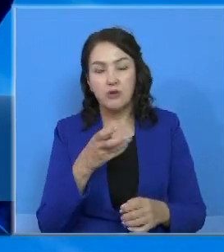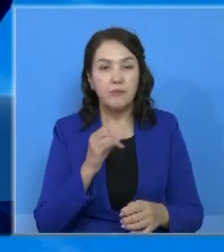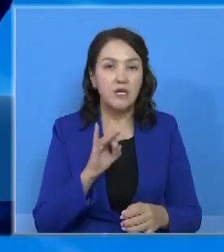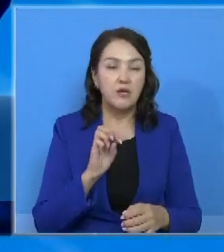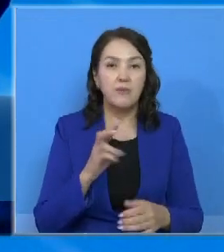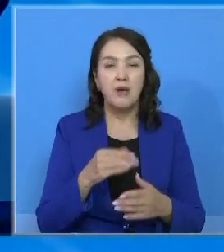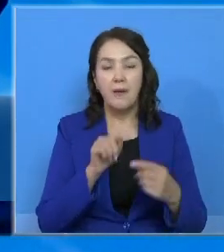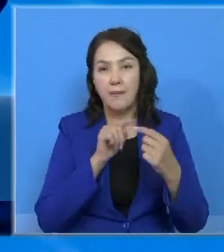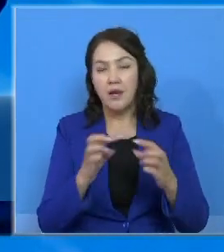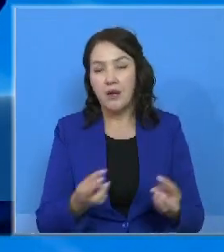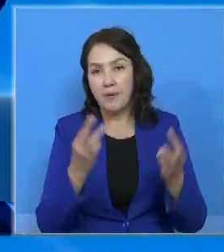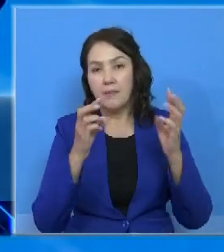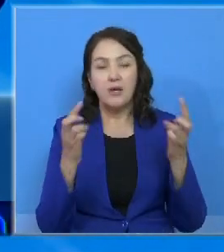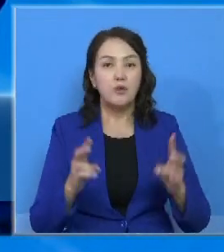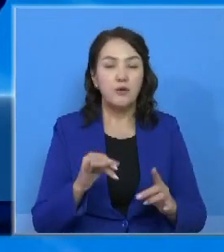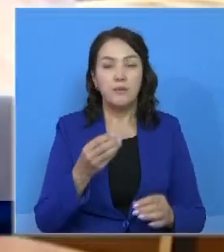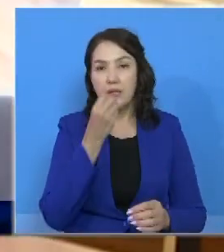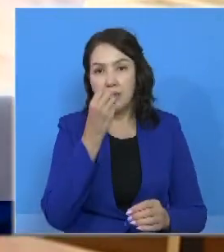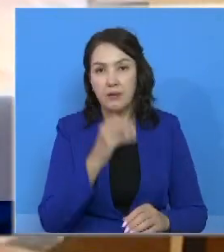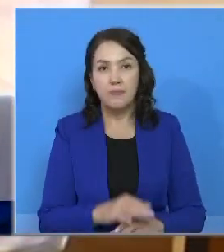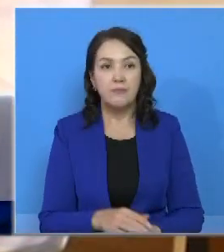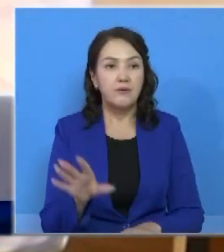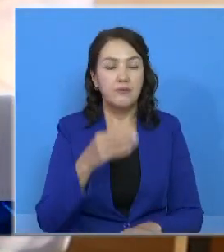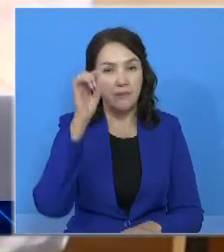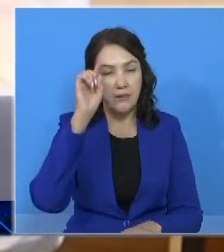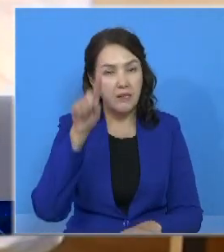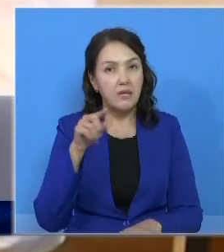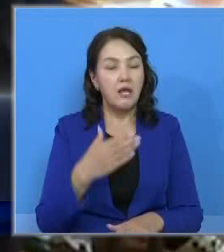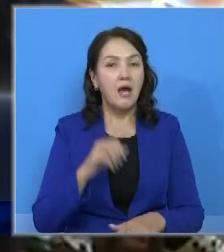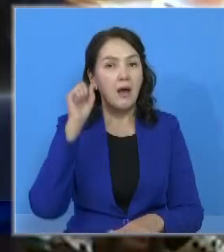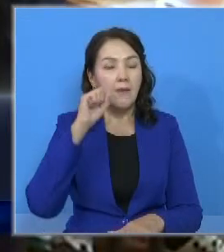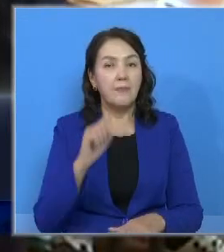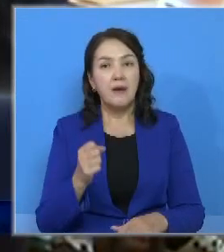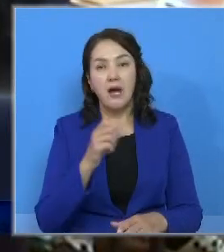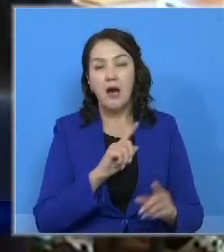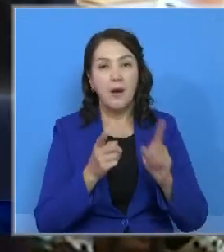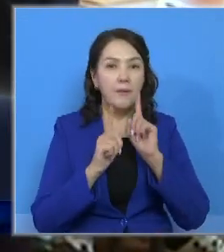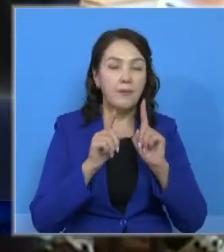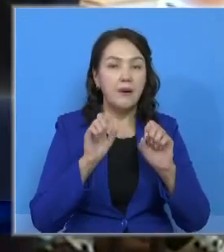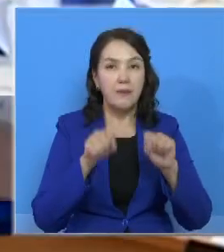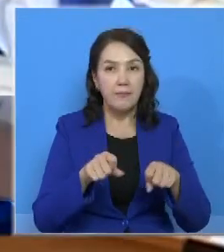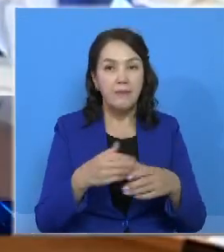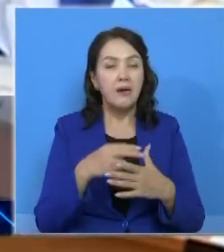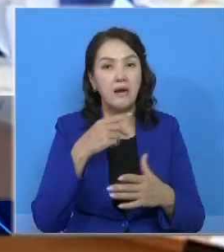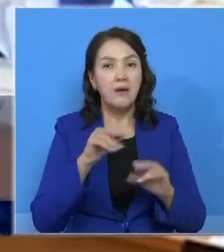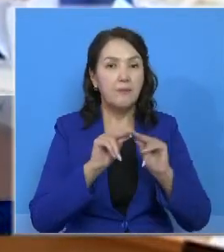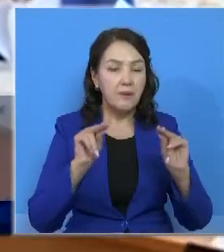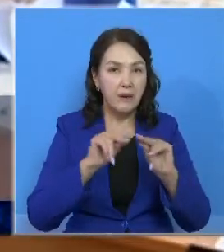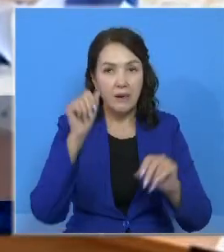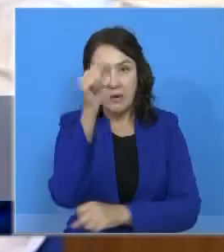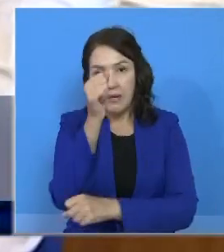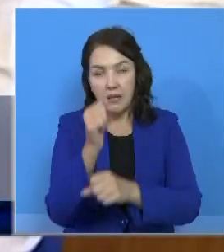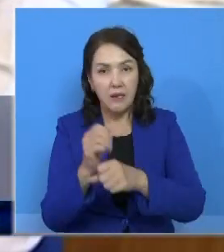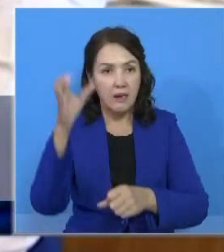санитарно-гигиенических, противопожарных норм и норм питания. Как всем известно, традиционная августовская конференция – это не только возможность отметить педагогических работников